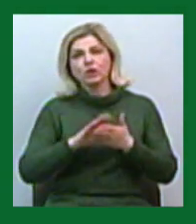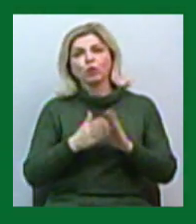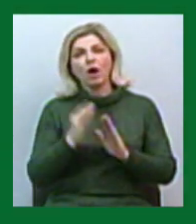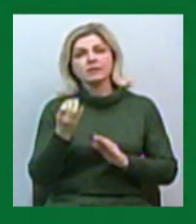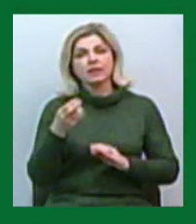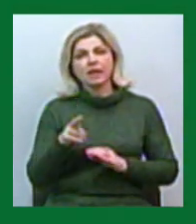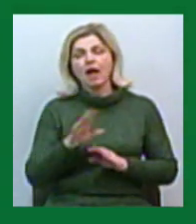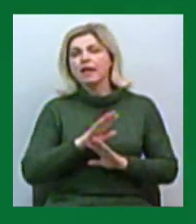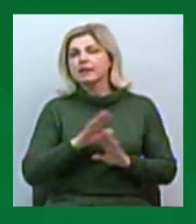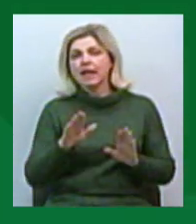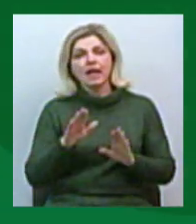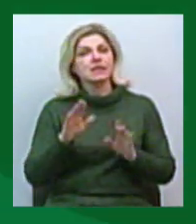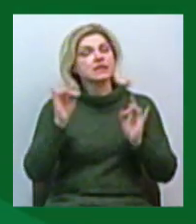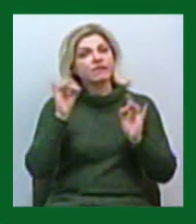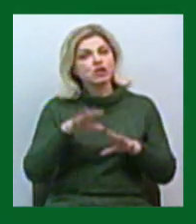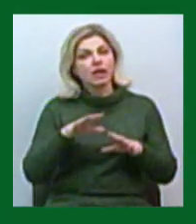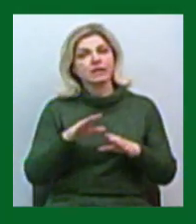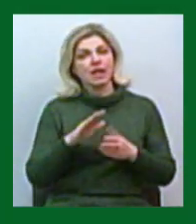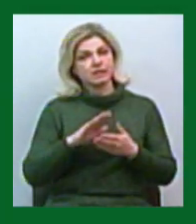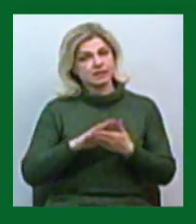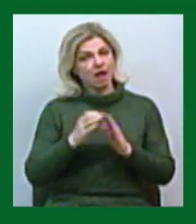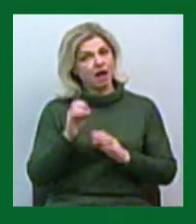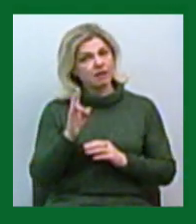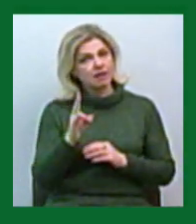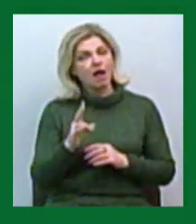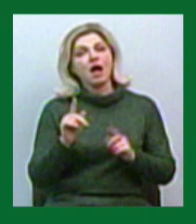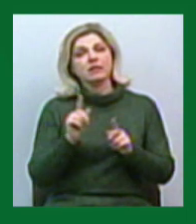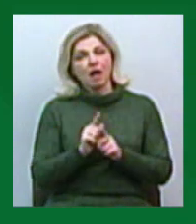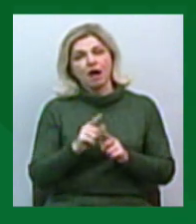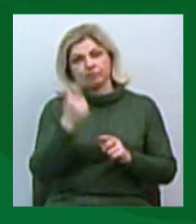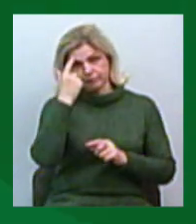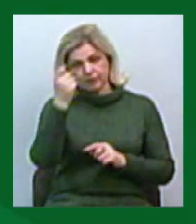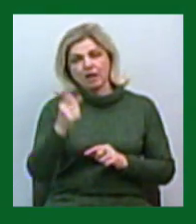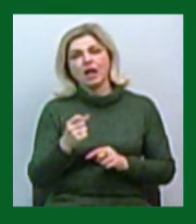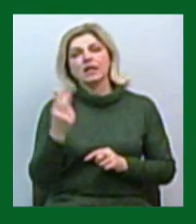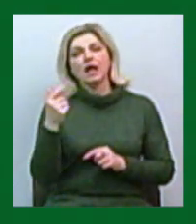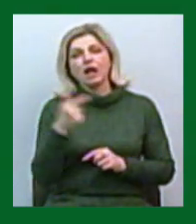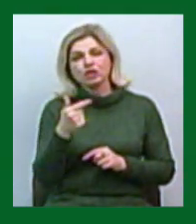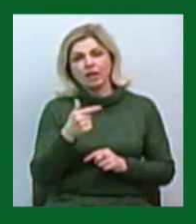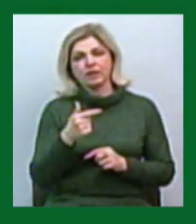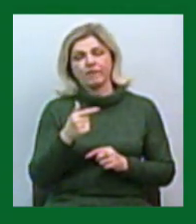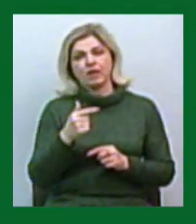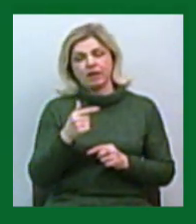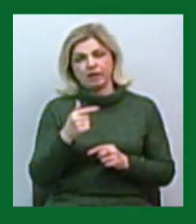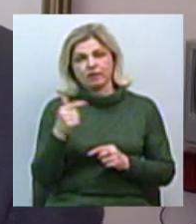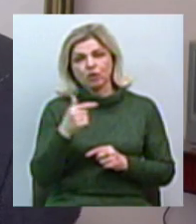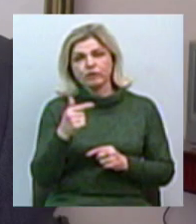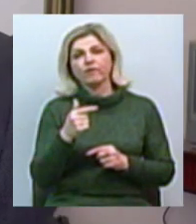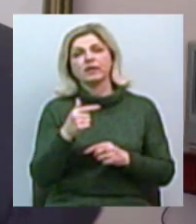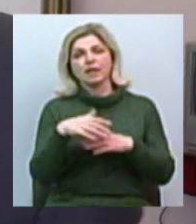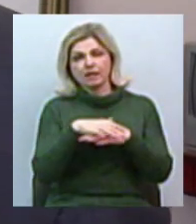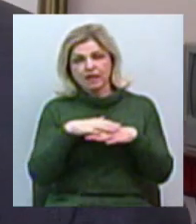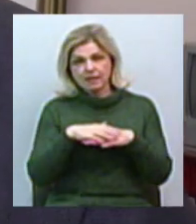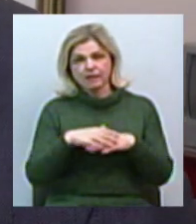Це не надзвичайний стан, наголошує начальник управління з питань цивільного захисту населення Олександр Герасименя.